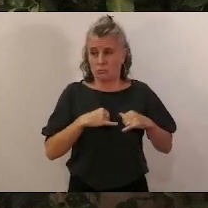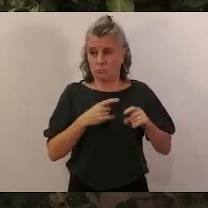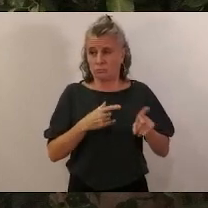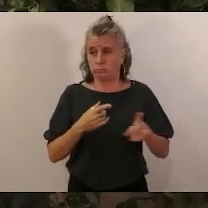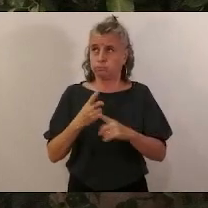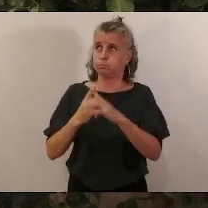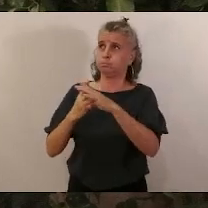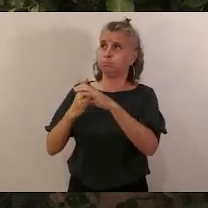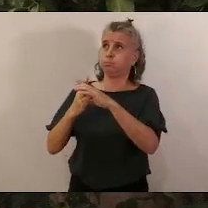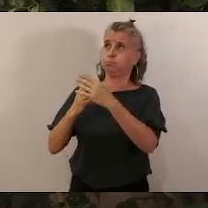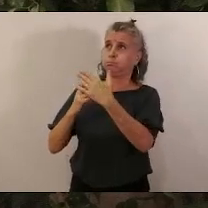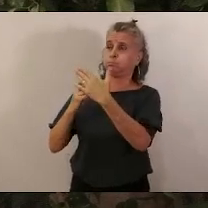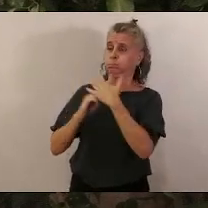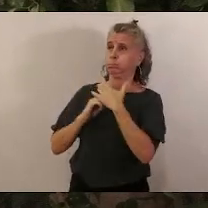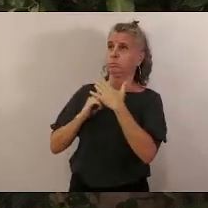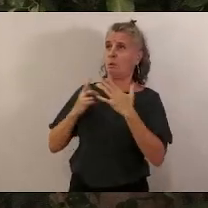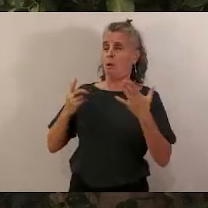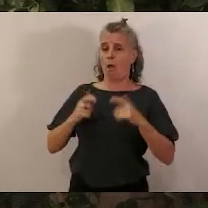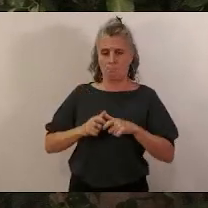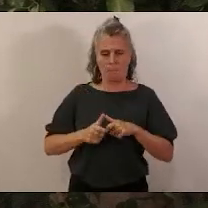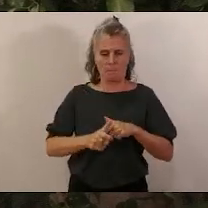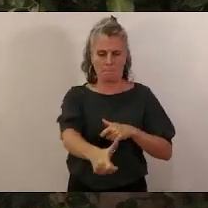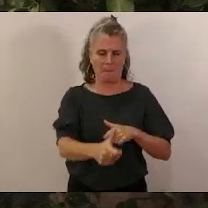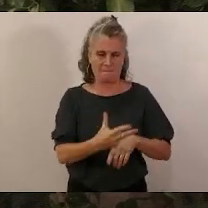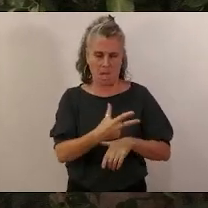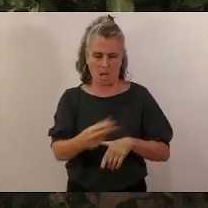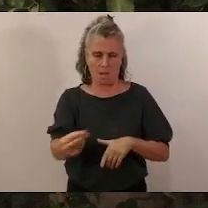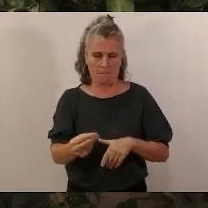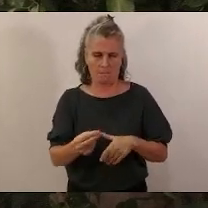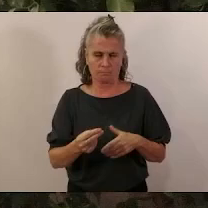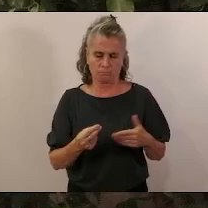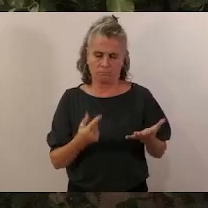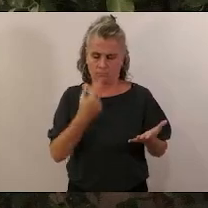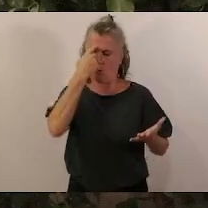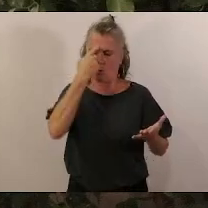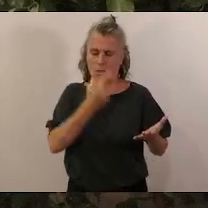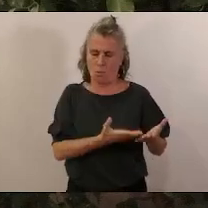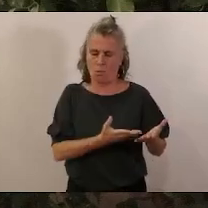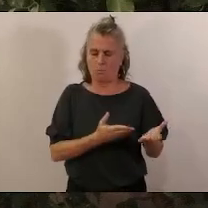conséquences extrêmement graves. Le tout pour une somme de